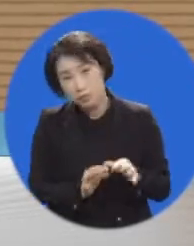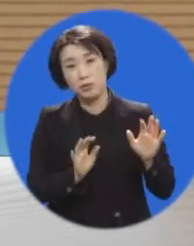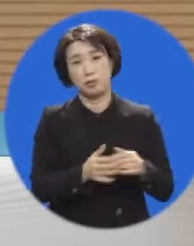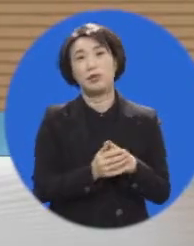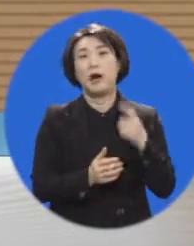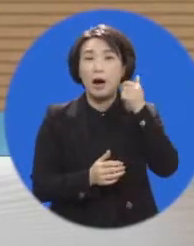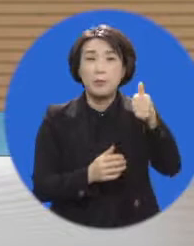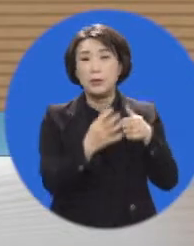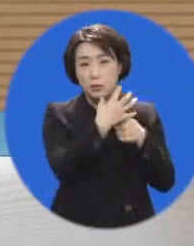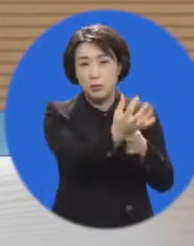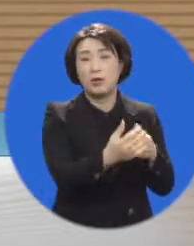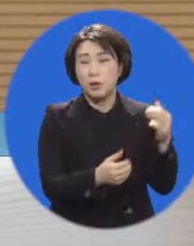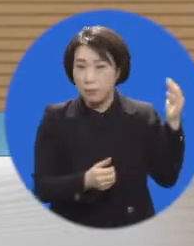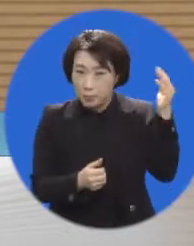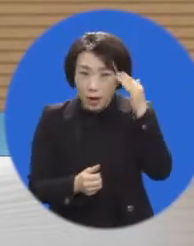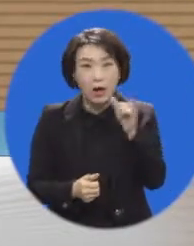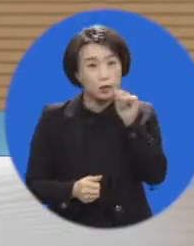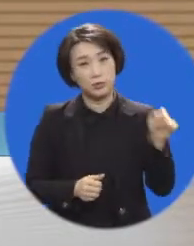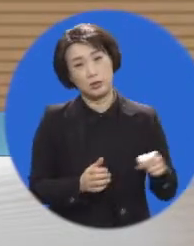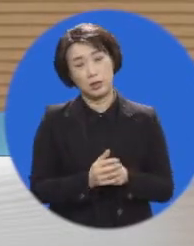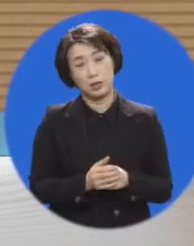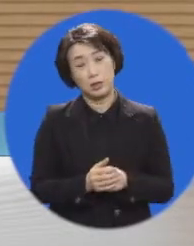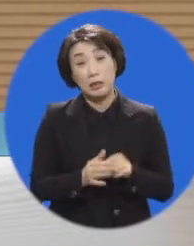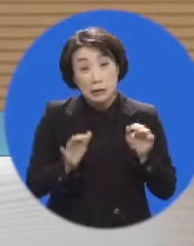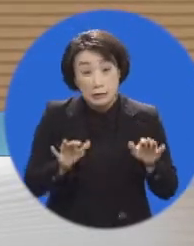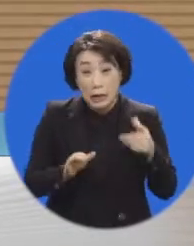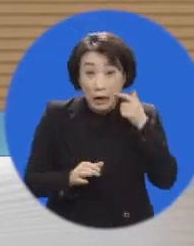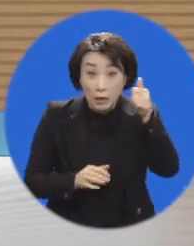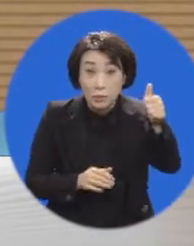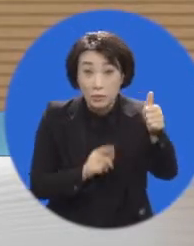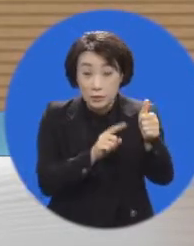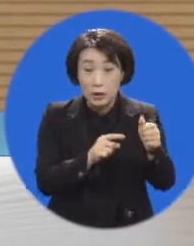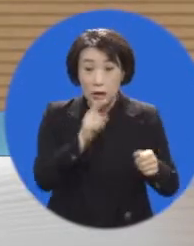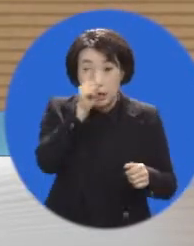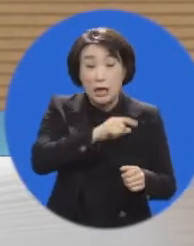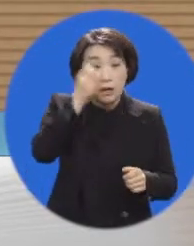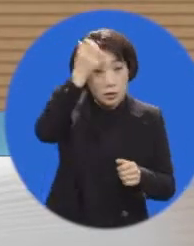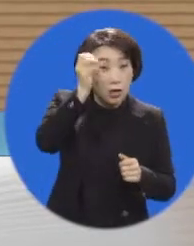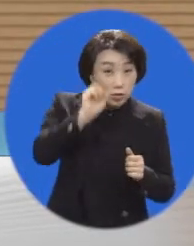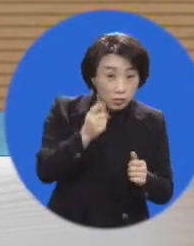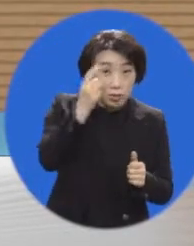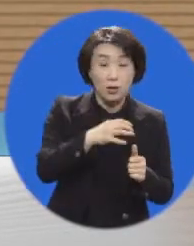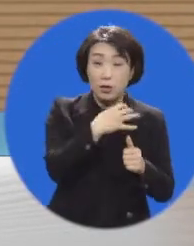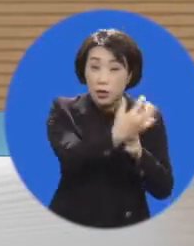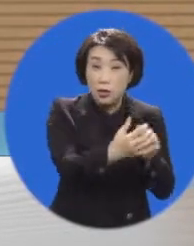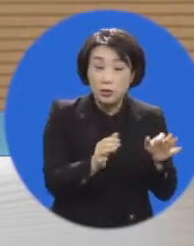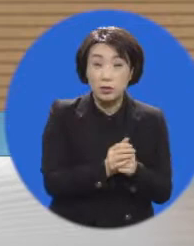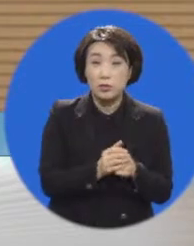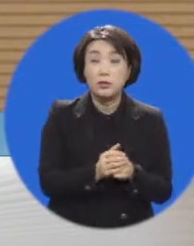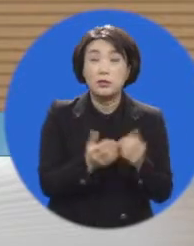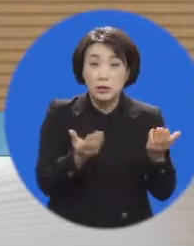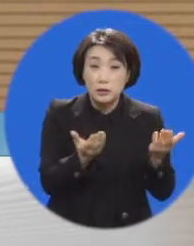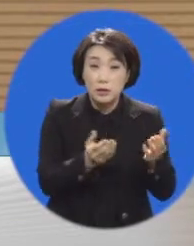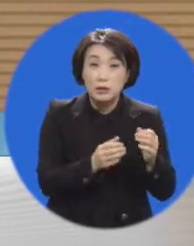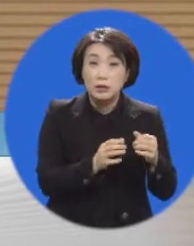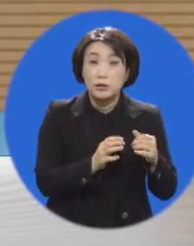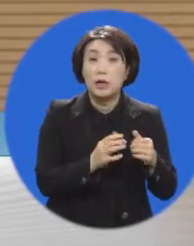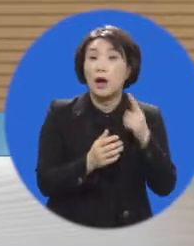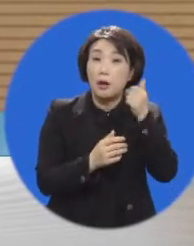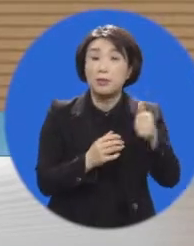끝까지 방해하니까 아버지가 악한 용에 의해서 방해하는 일에